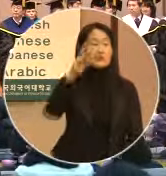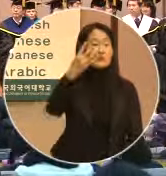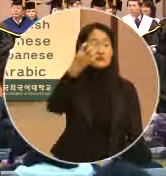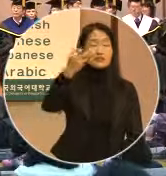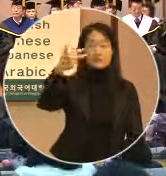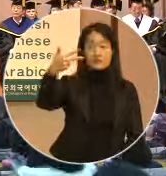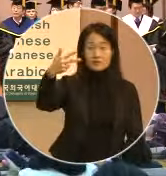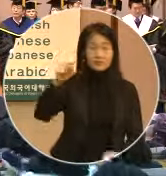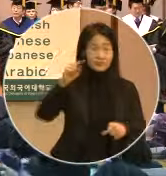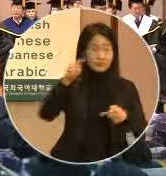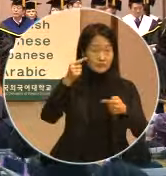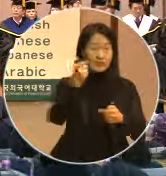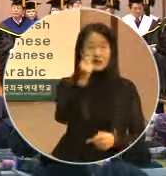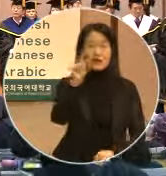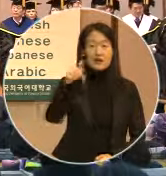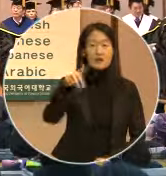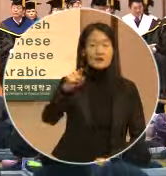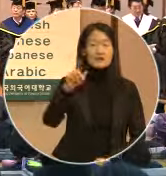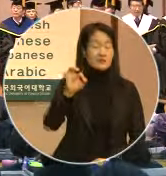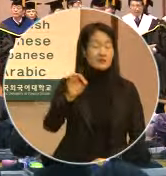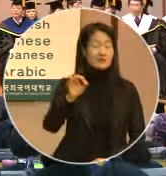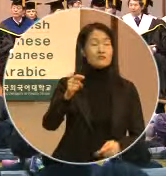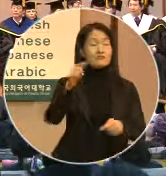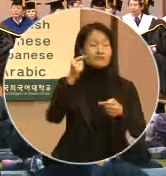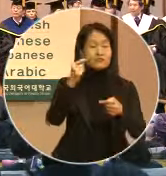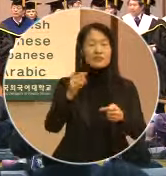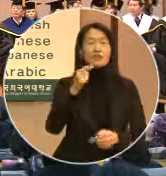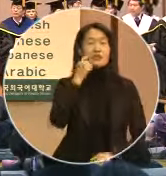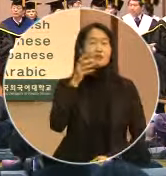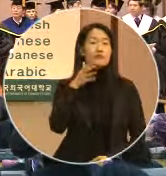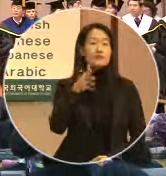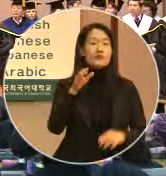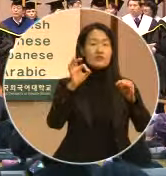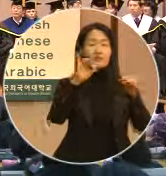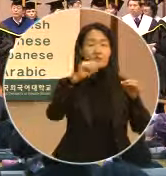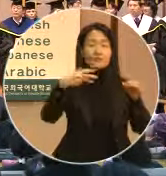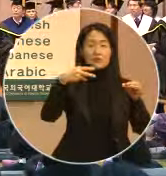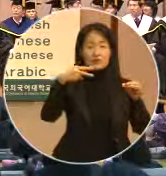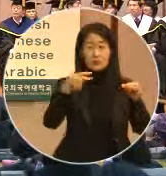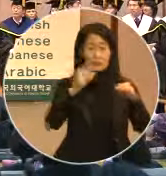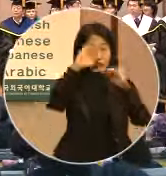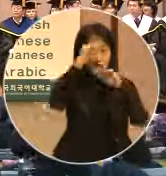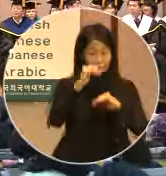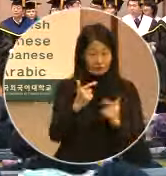제247호 상자 특장상 일본어학부 김일도 이하동문.